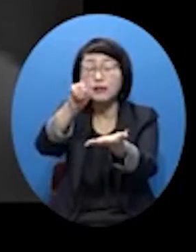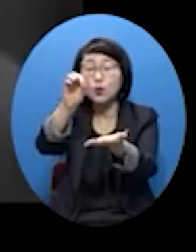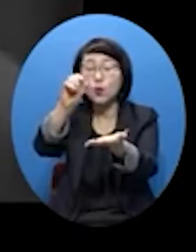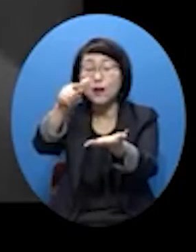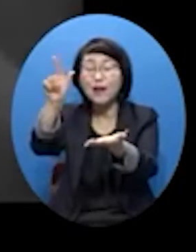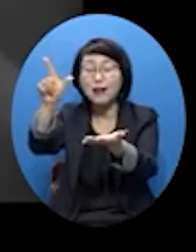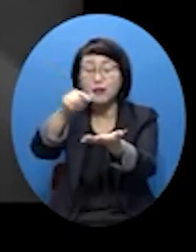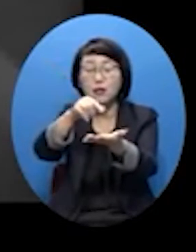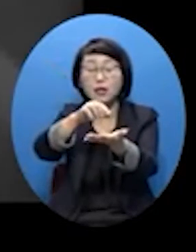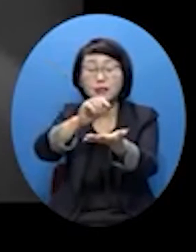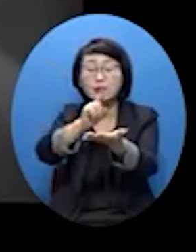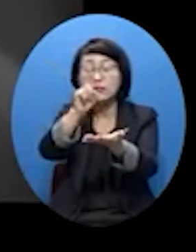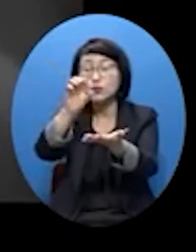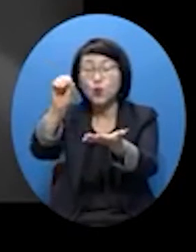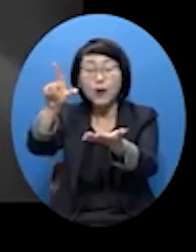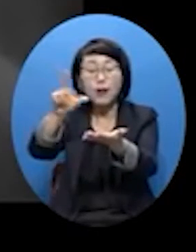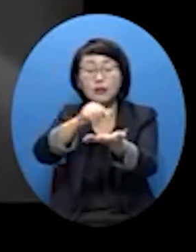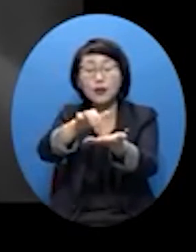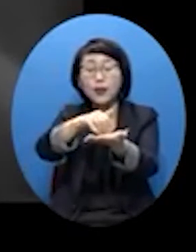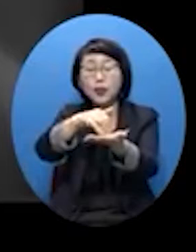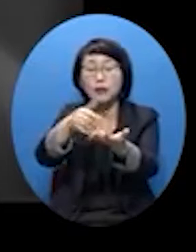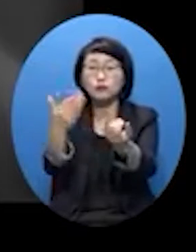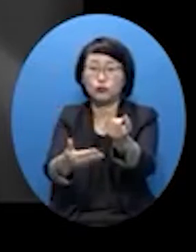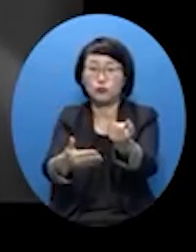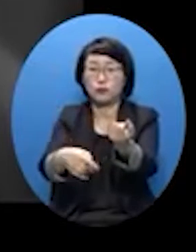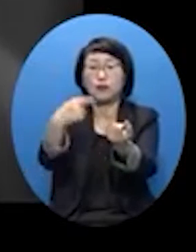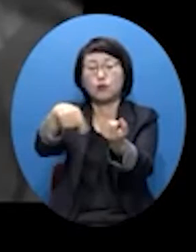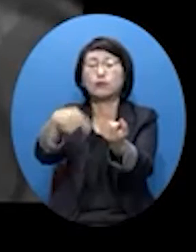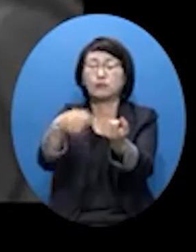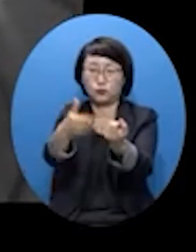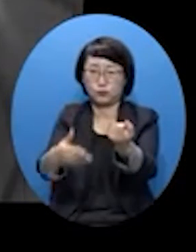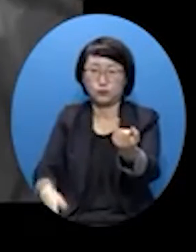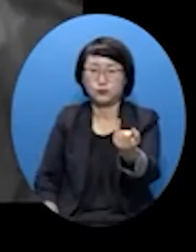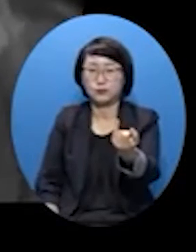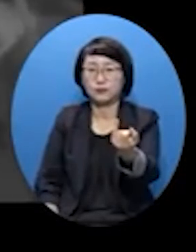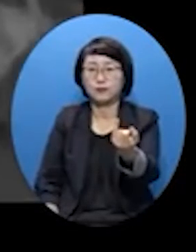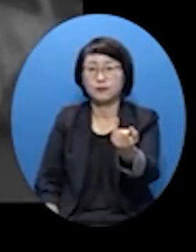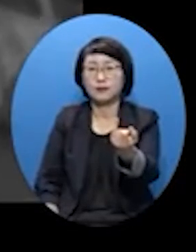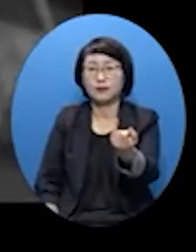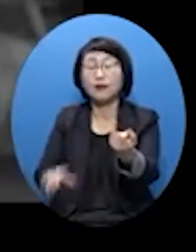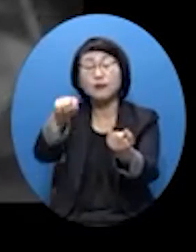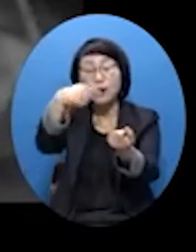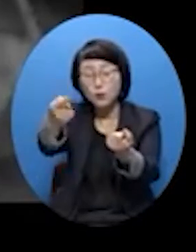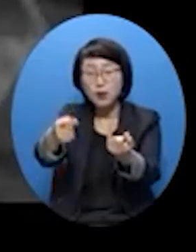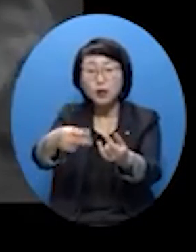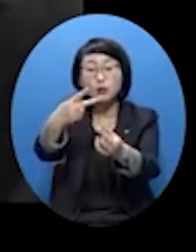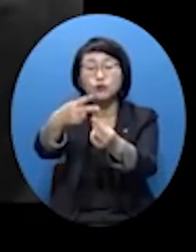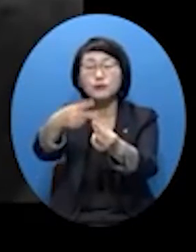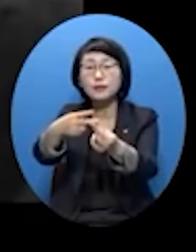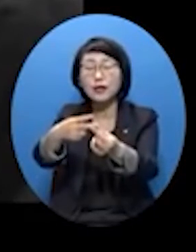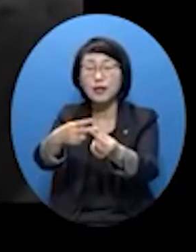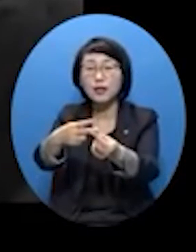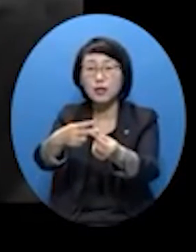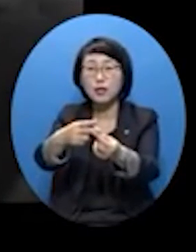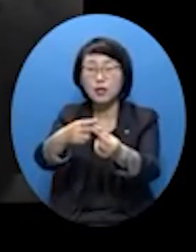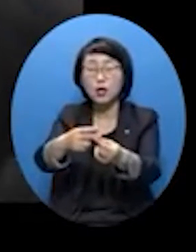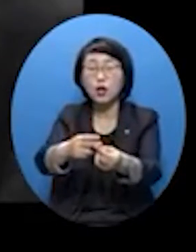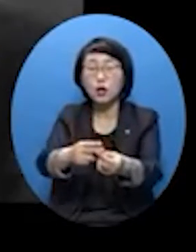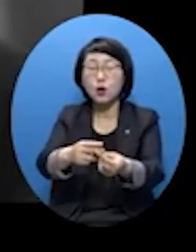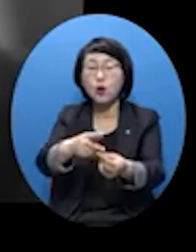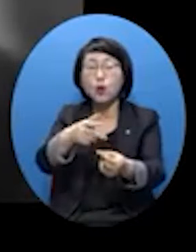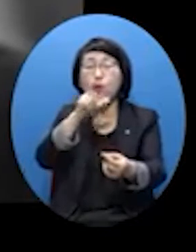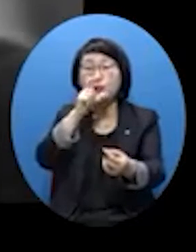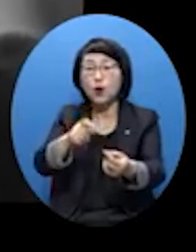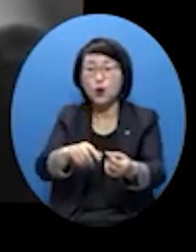D-O-L-L 써주고 또 써주고 또 써주면서 교육을 시킵니다. 그 다음에 두 번째로 가르쳐진 그 유명한